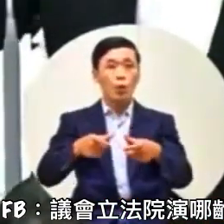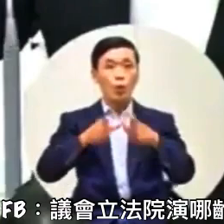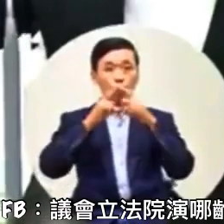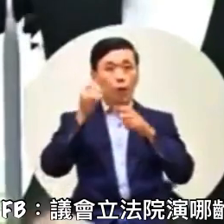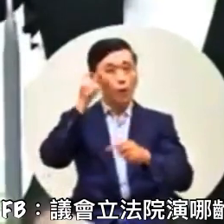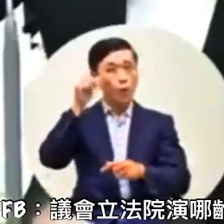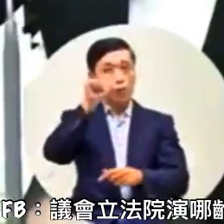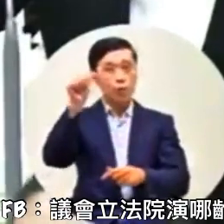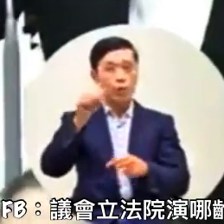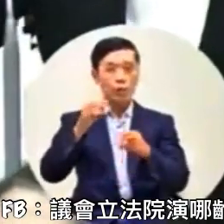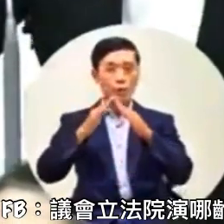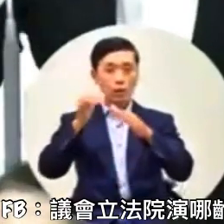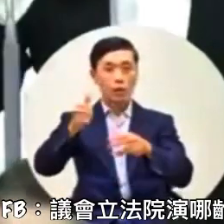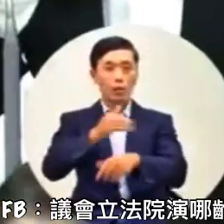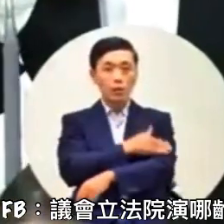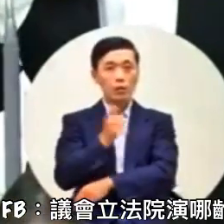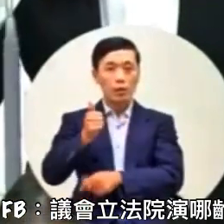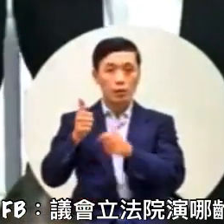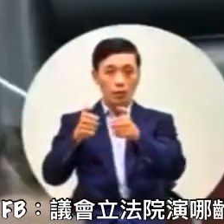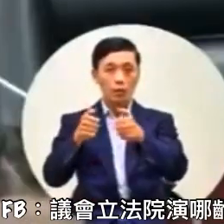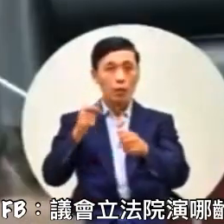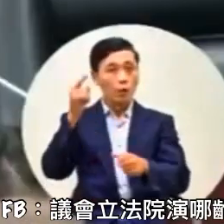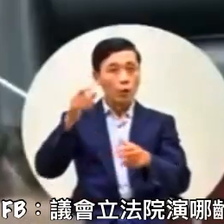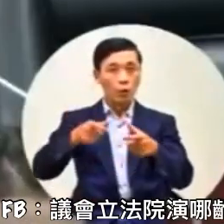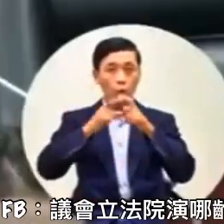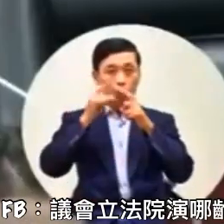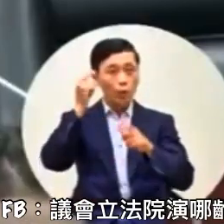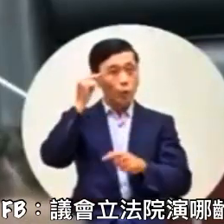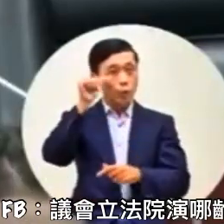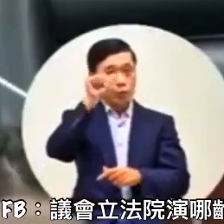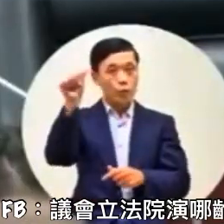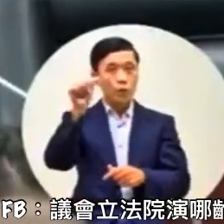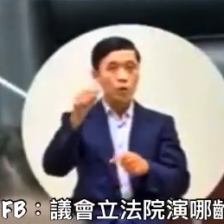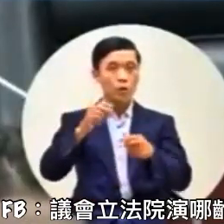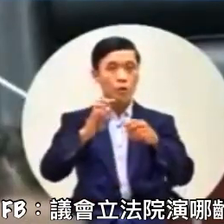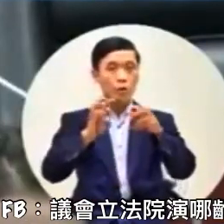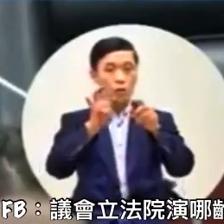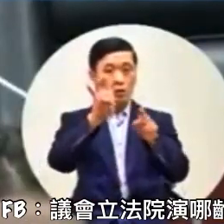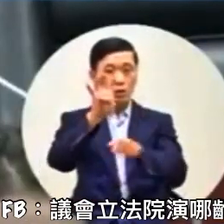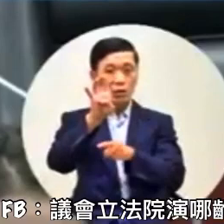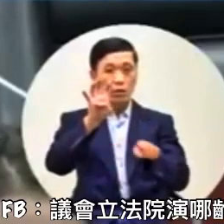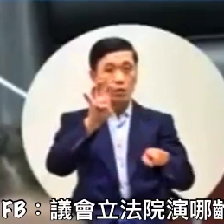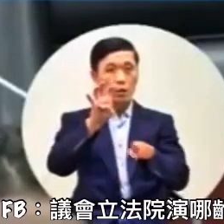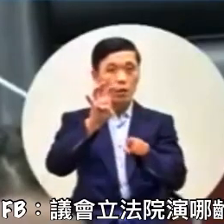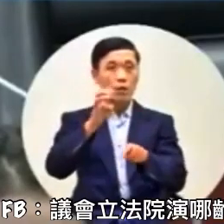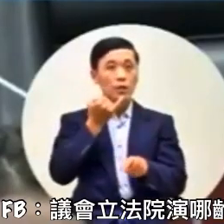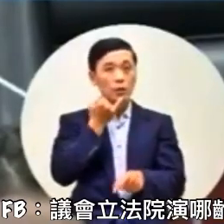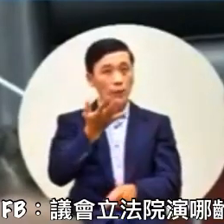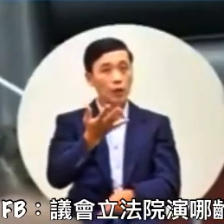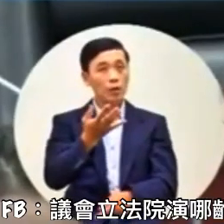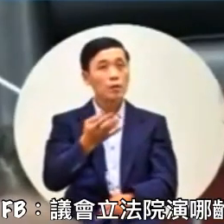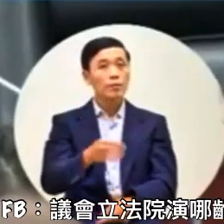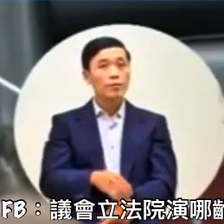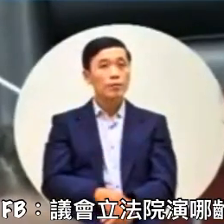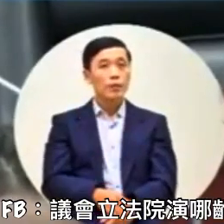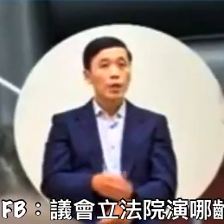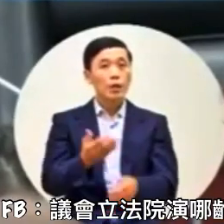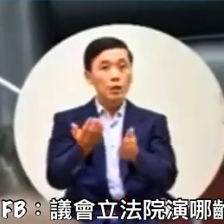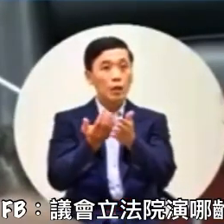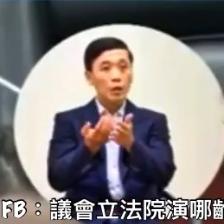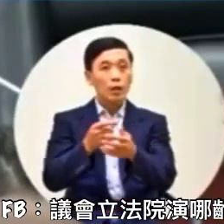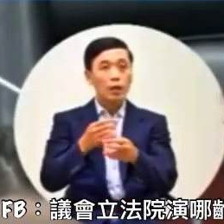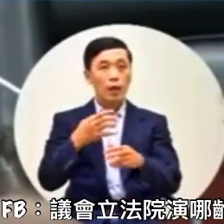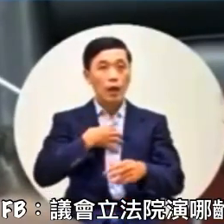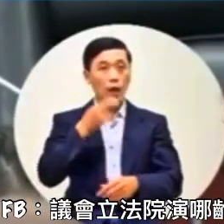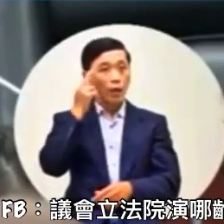谢谢我们陈市长哈。五天四十个人啊，陈市长四十个人可以了吗？因为刚刚我们那个阿